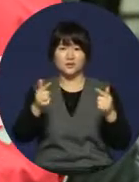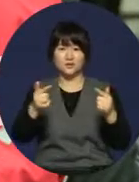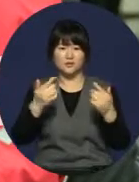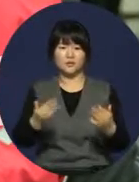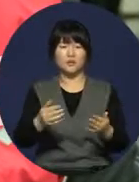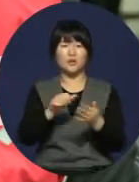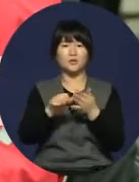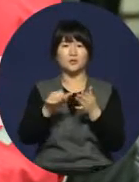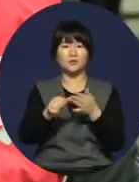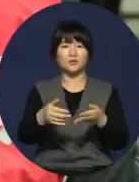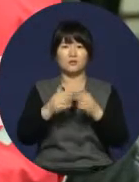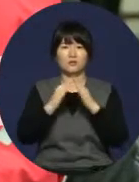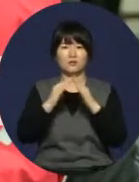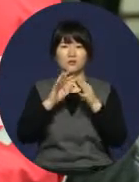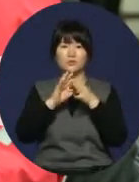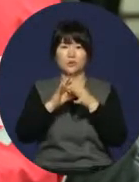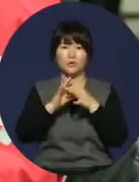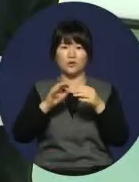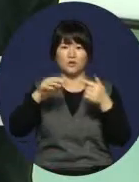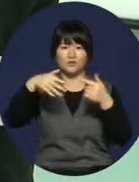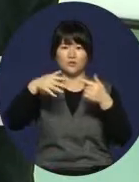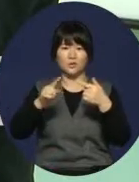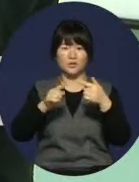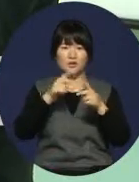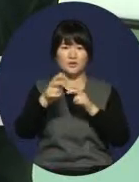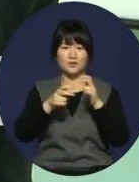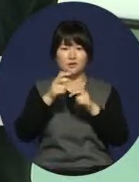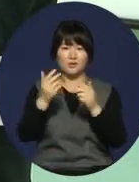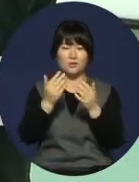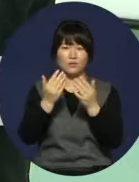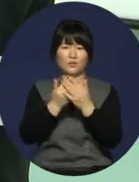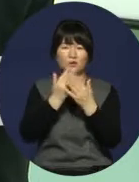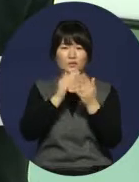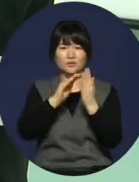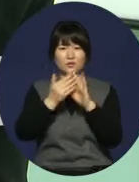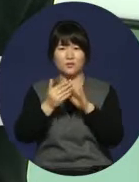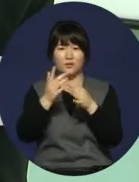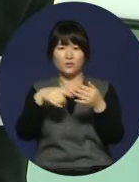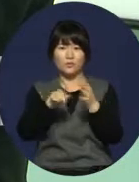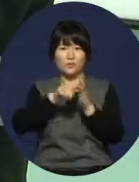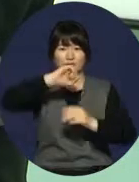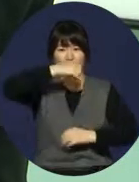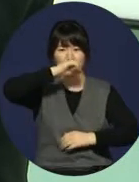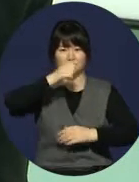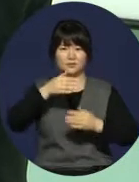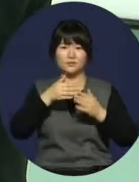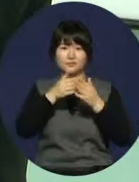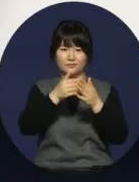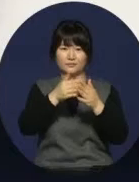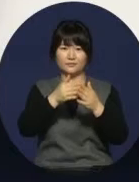등 휴양시설 건립을 통한 6차 산업 활성화를 위해 국비 지원 등을 요청했습니다.